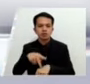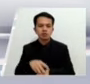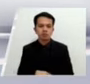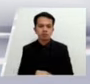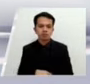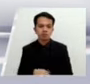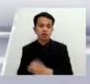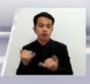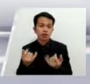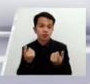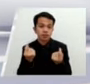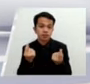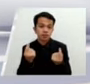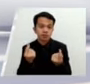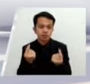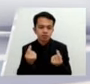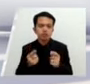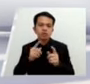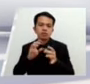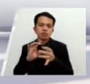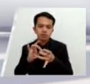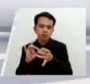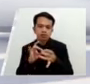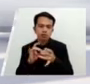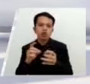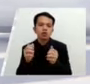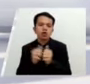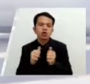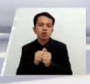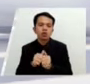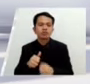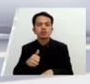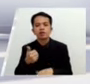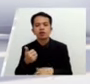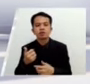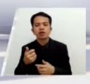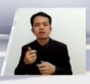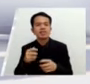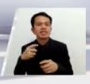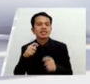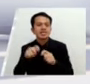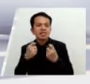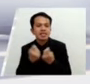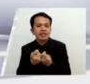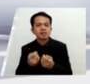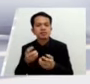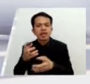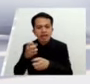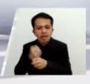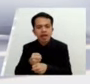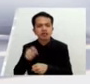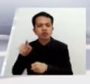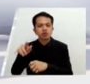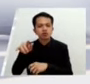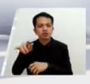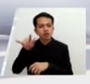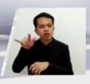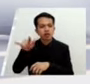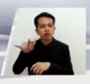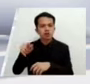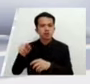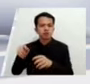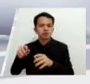natin is coordinating na with our counterparts there to get the manifest nung aircraft na yon na sinakyan niya. Tumataas po